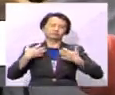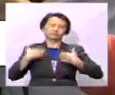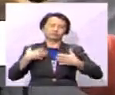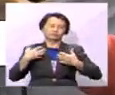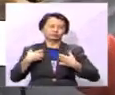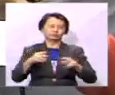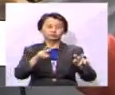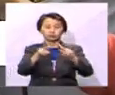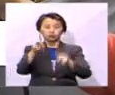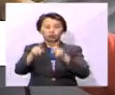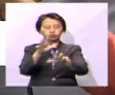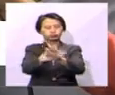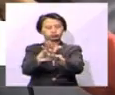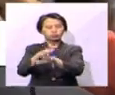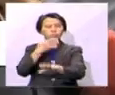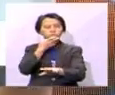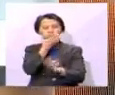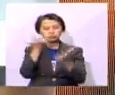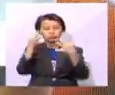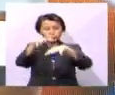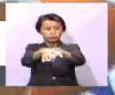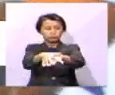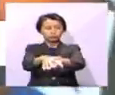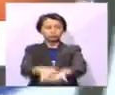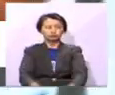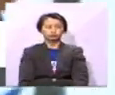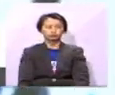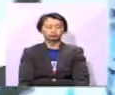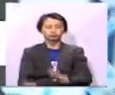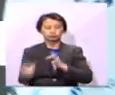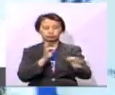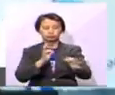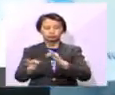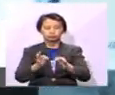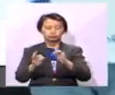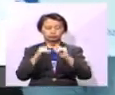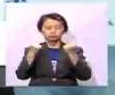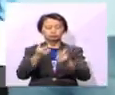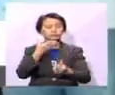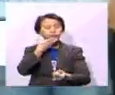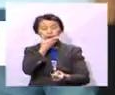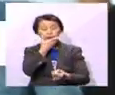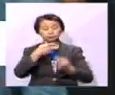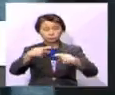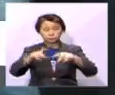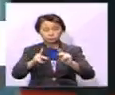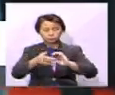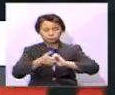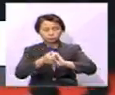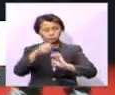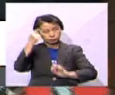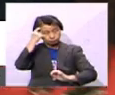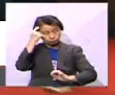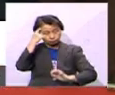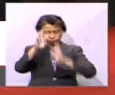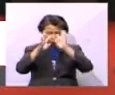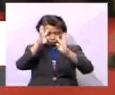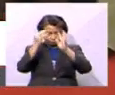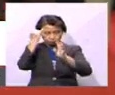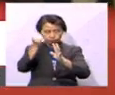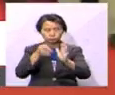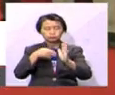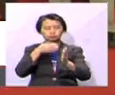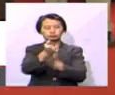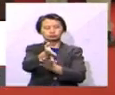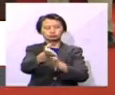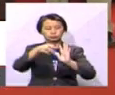nak tengok orang belia kita kumpul macam ini. Jelas sekali golongan belia turut berpeluang memupuk pemikiran inovatif menerusi pameran